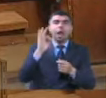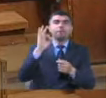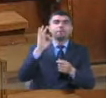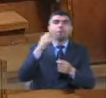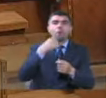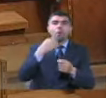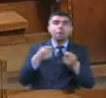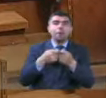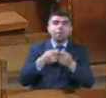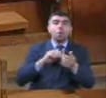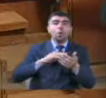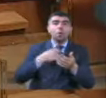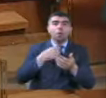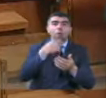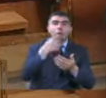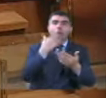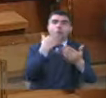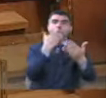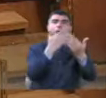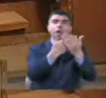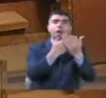ولكن كيتسالني أنني ما هنيتوش أنا تنهنيه